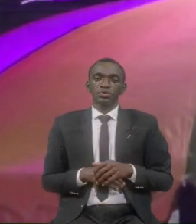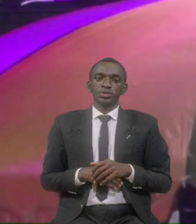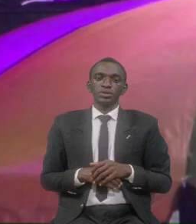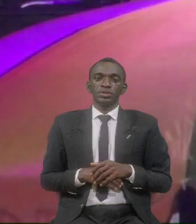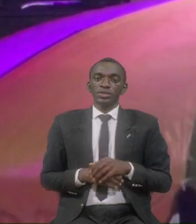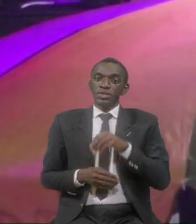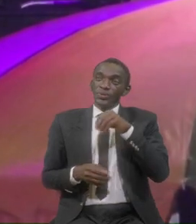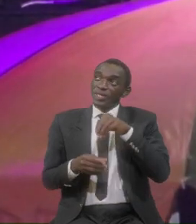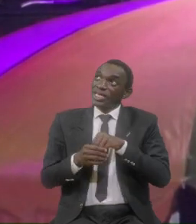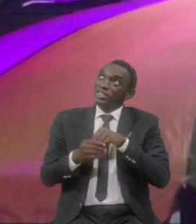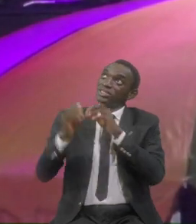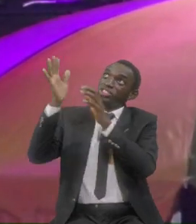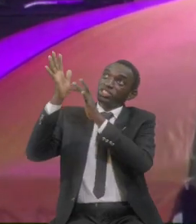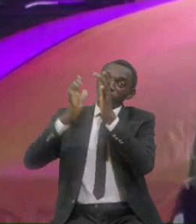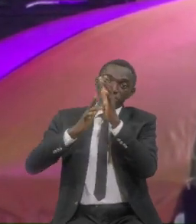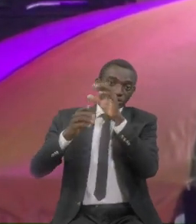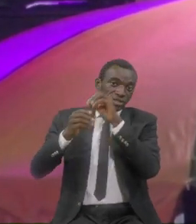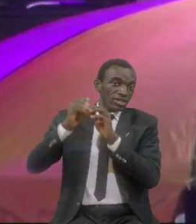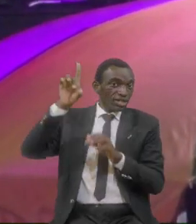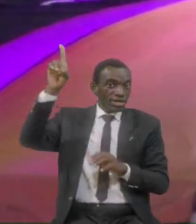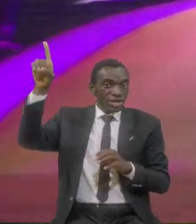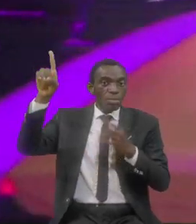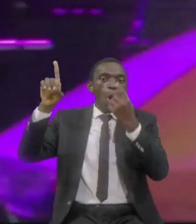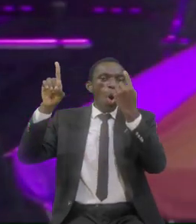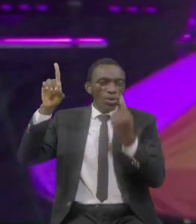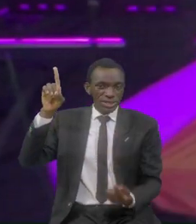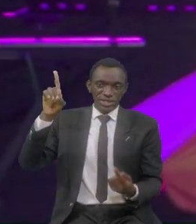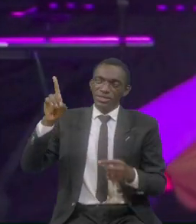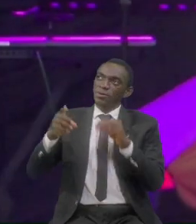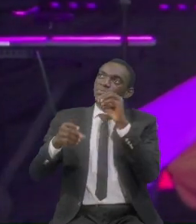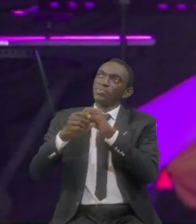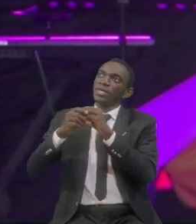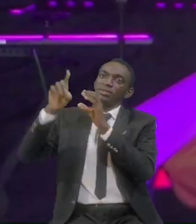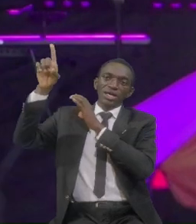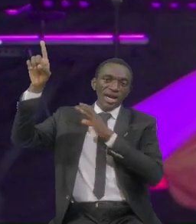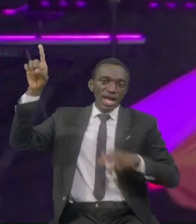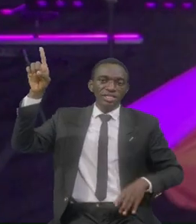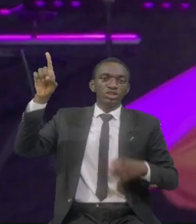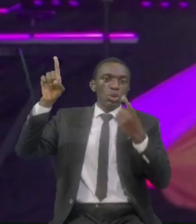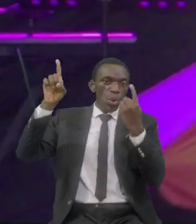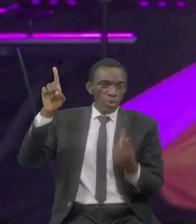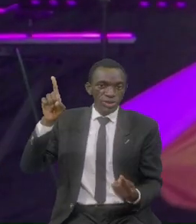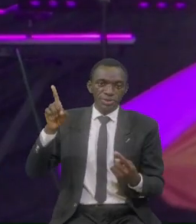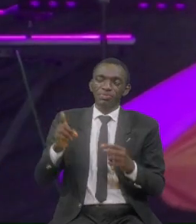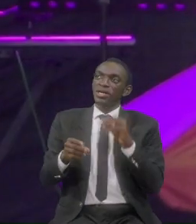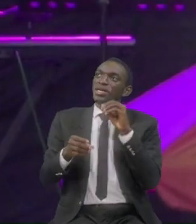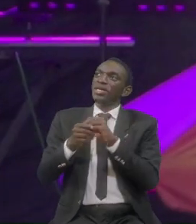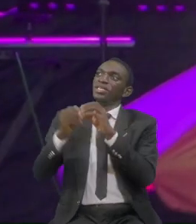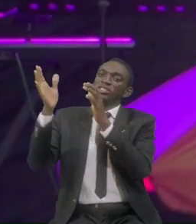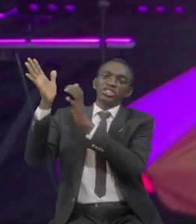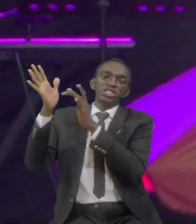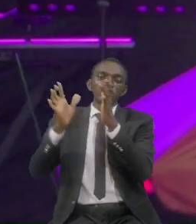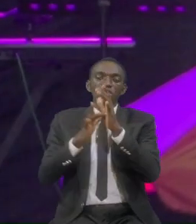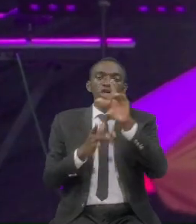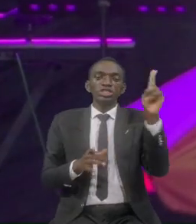only. Dinha kaniya lamang. In Christ only. Diya kang Kristo lamang. In Jesus alone. Kang Jesus